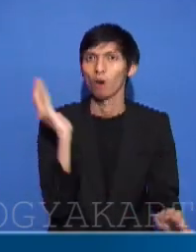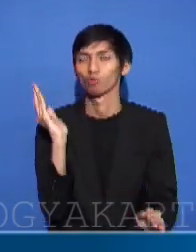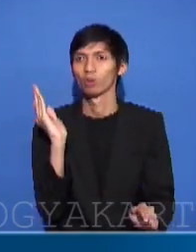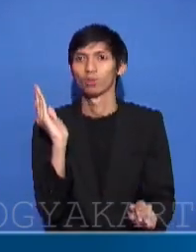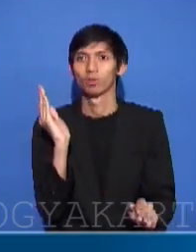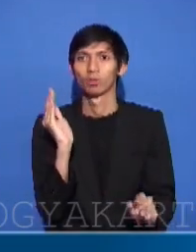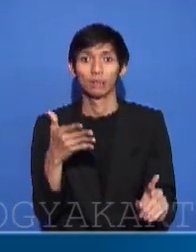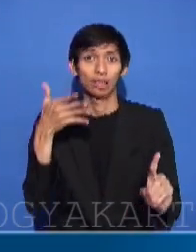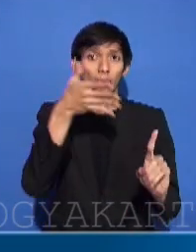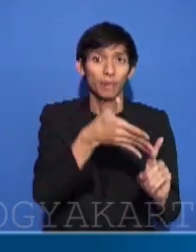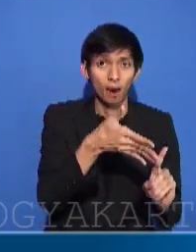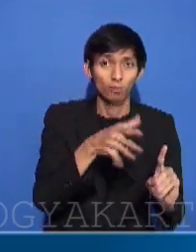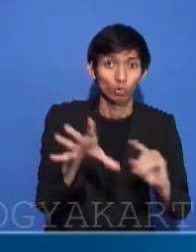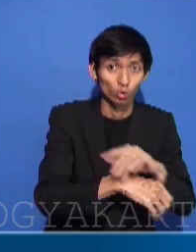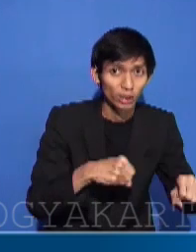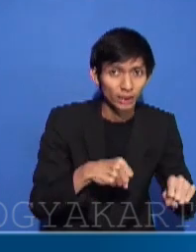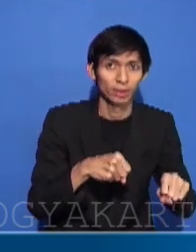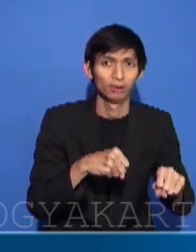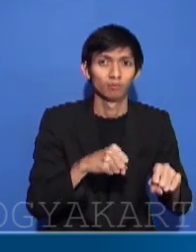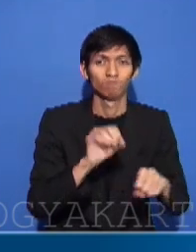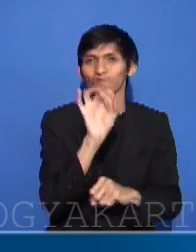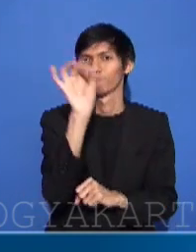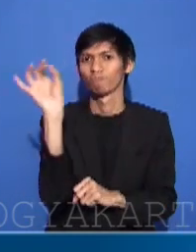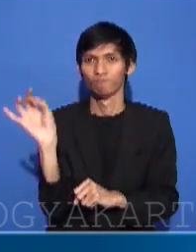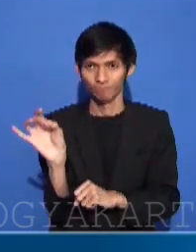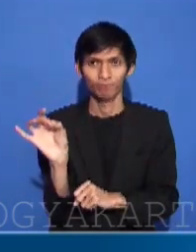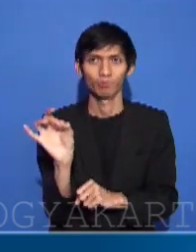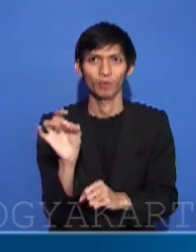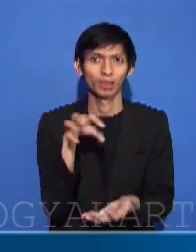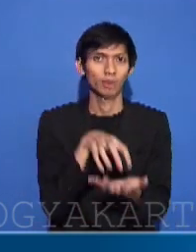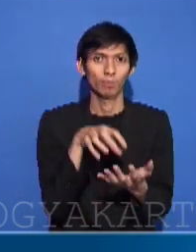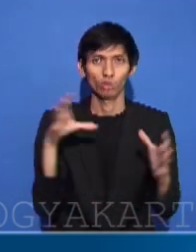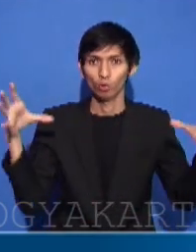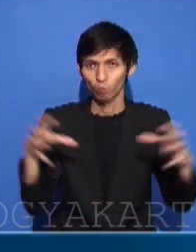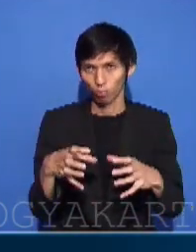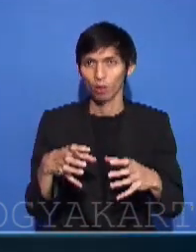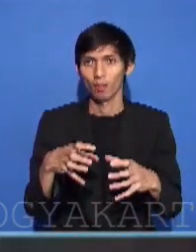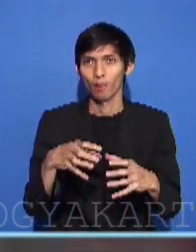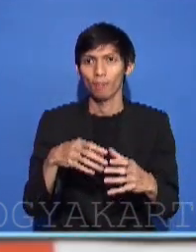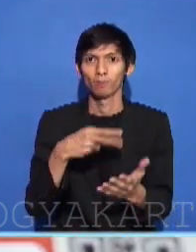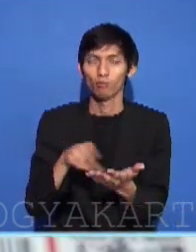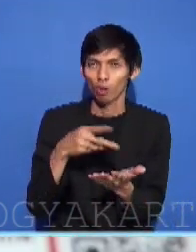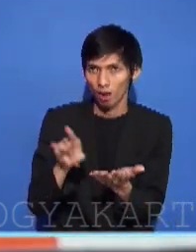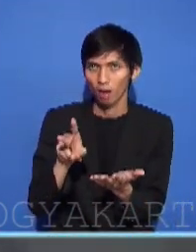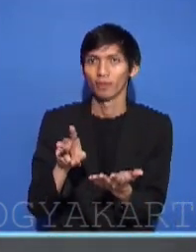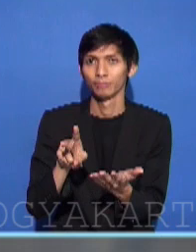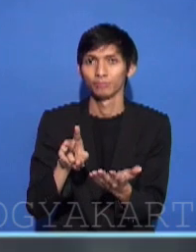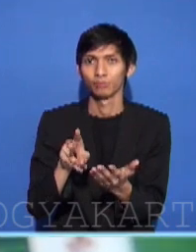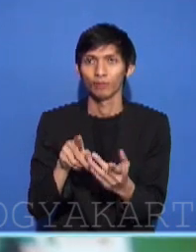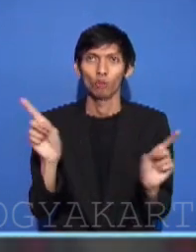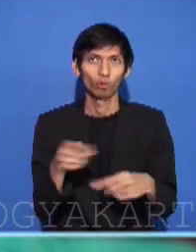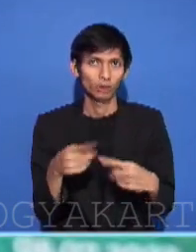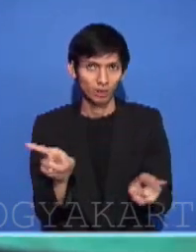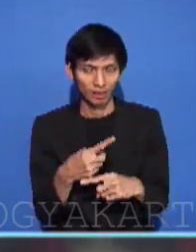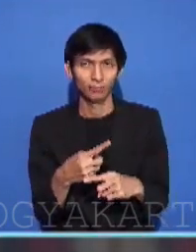Sasaran pencurian pun acak, bahkan di lokasi-lokasi keramaian seperti pertandingan sepak bola dan konser musik. Hal ini dibuktikan petugas juga menyita sejumlah